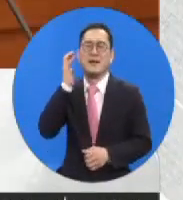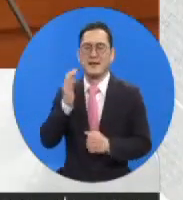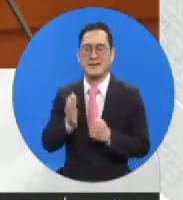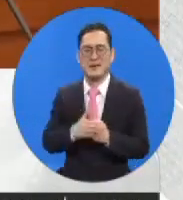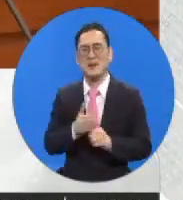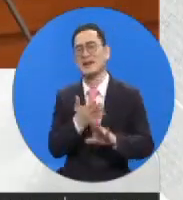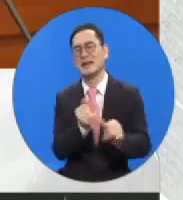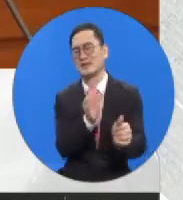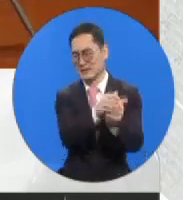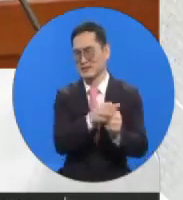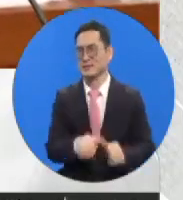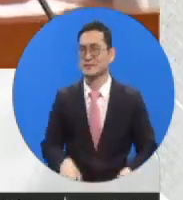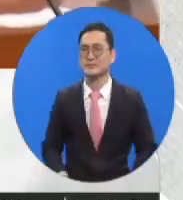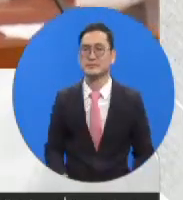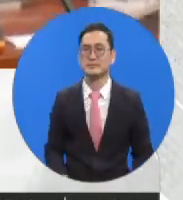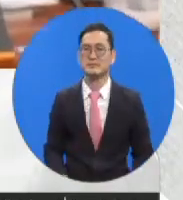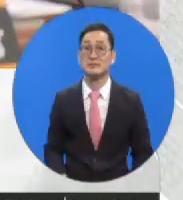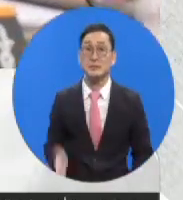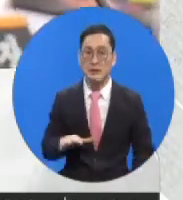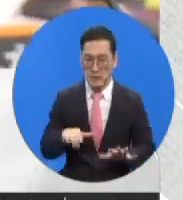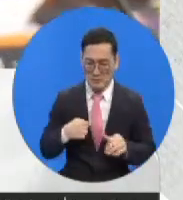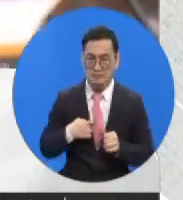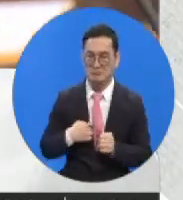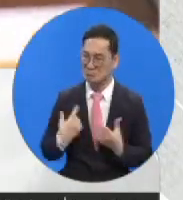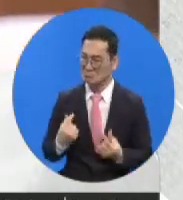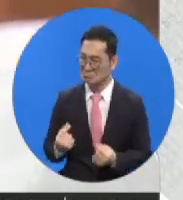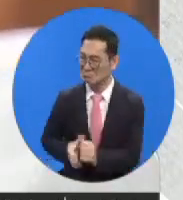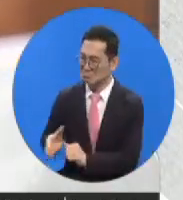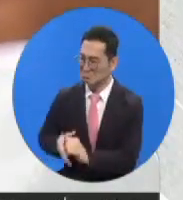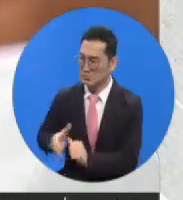그런데 거기다가 이제 선택적 정의, 선택적 의심